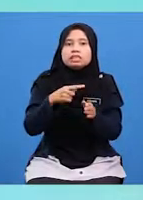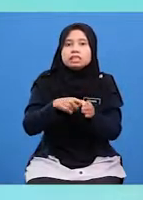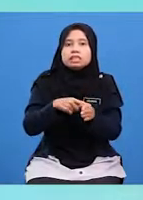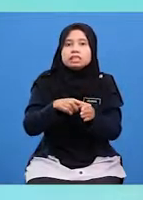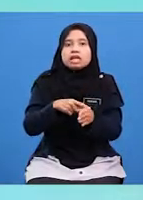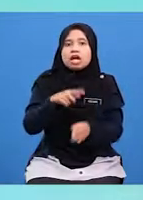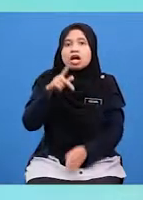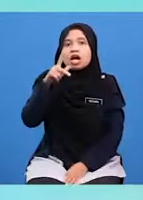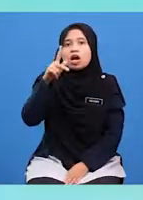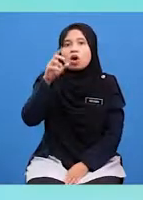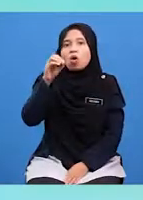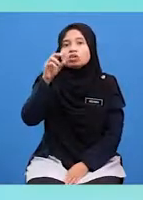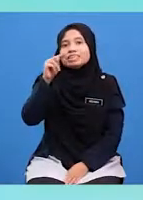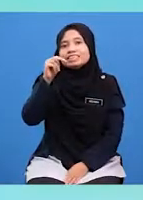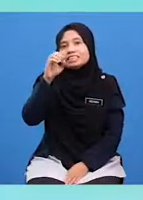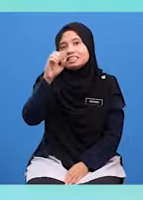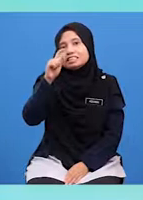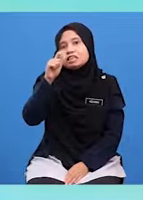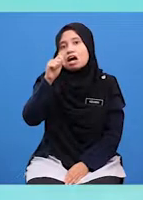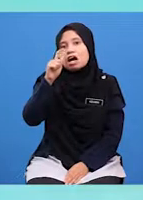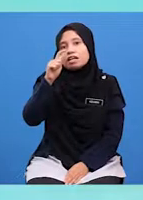tiba di Konstantinopel.